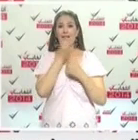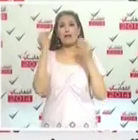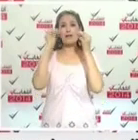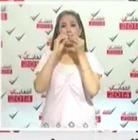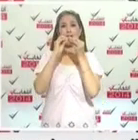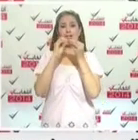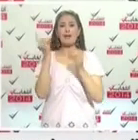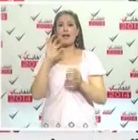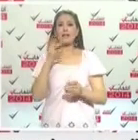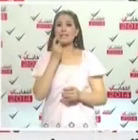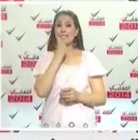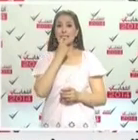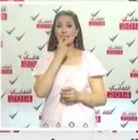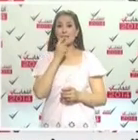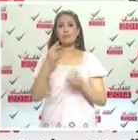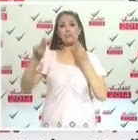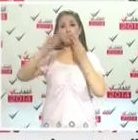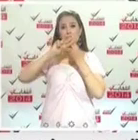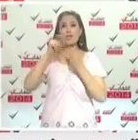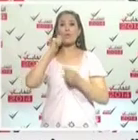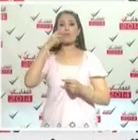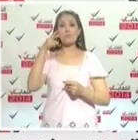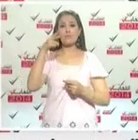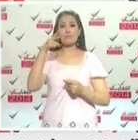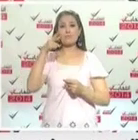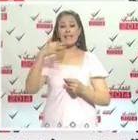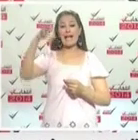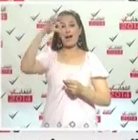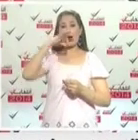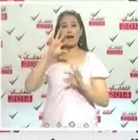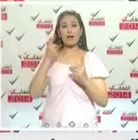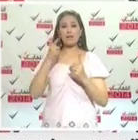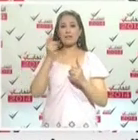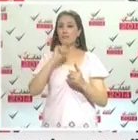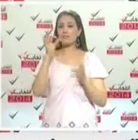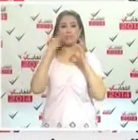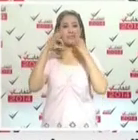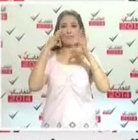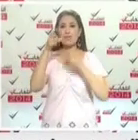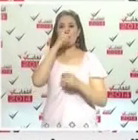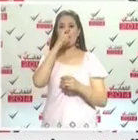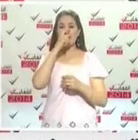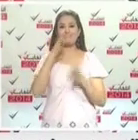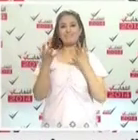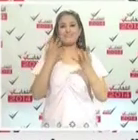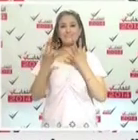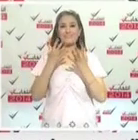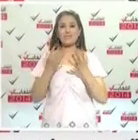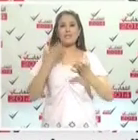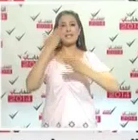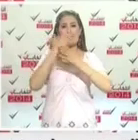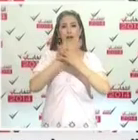قداش عمرك ما جاوبتني جاوبني في وسها بوها قاللي راي ما تكلمش بعربي وت نحول نعلمها